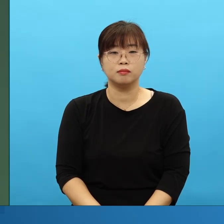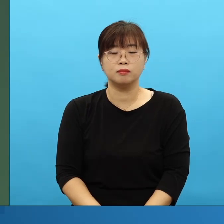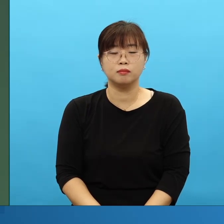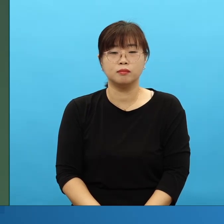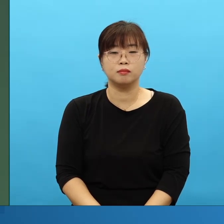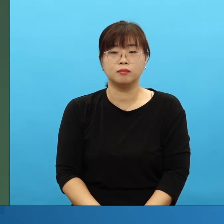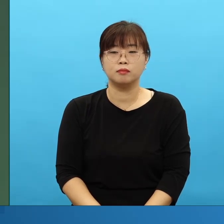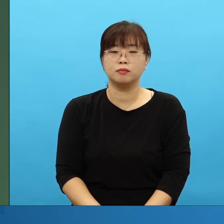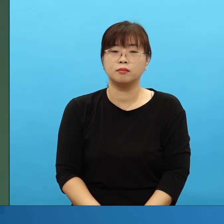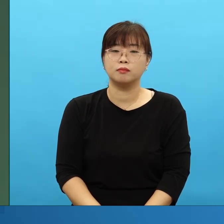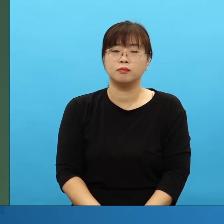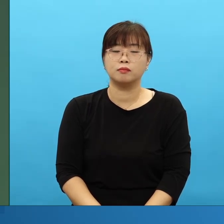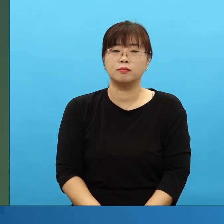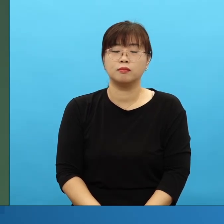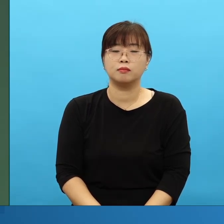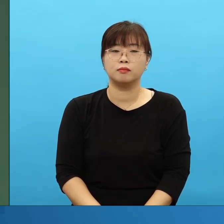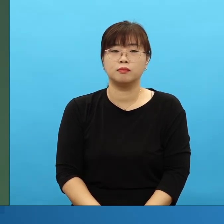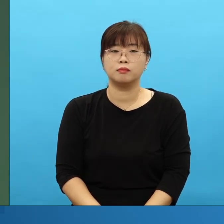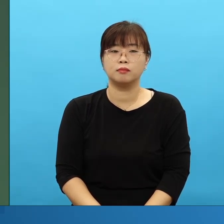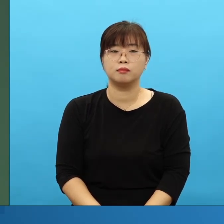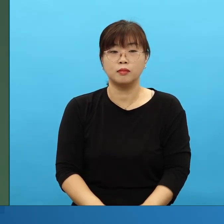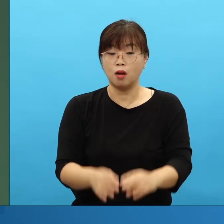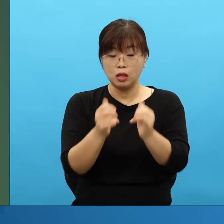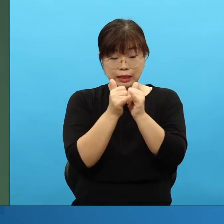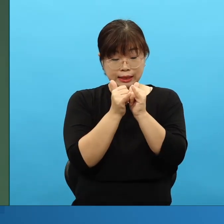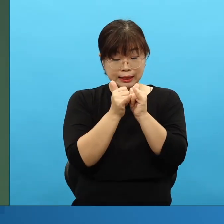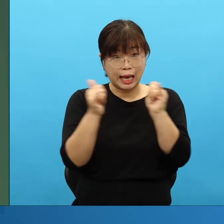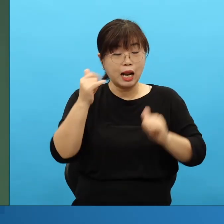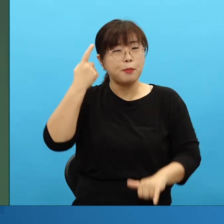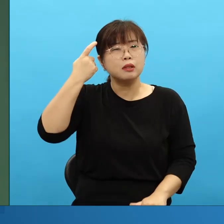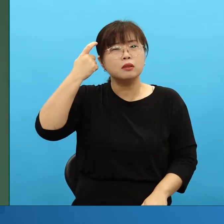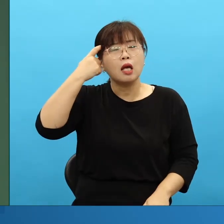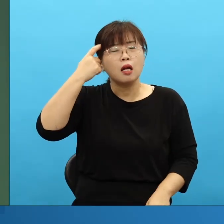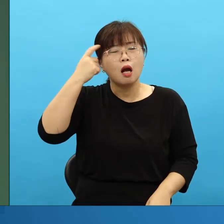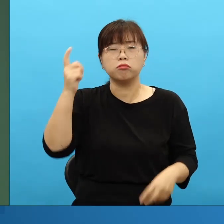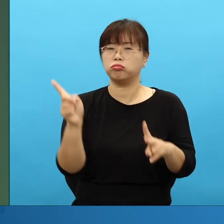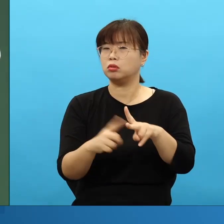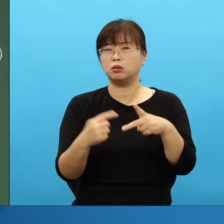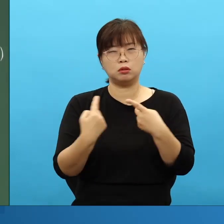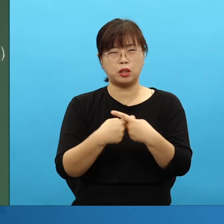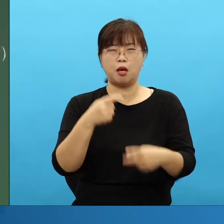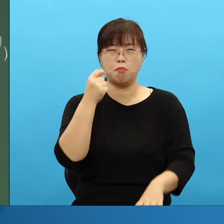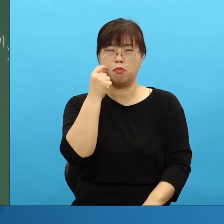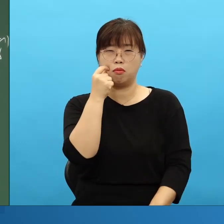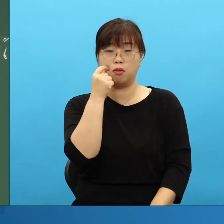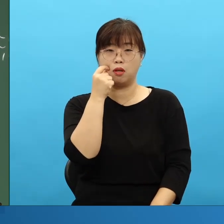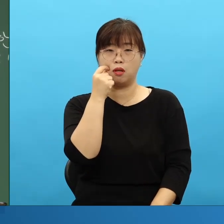일이 벌어졌어요. Something that is unfathomable to humankind began to take place. 이 사람들이